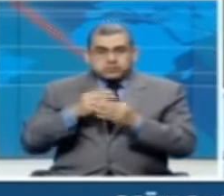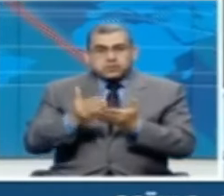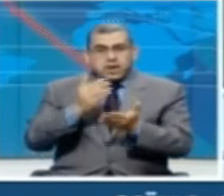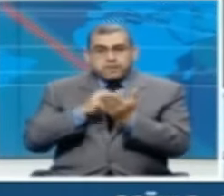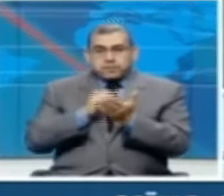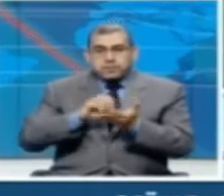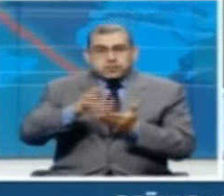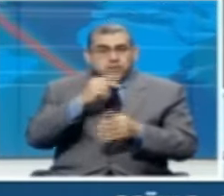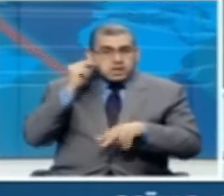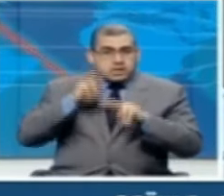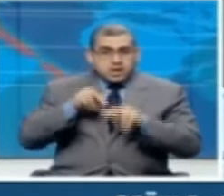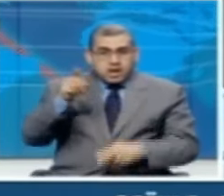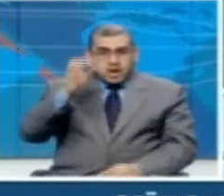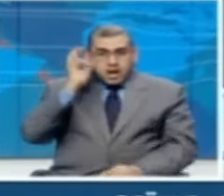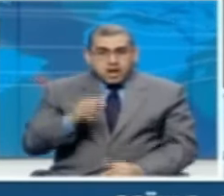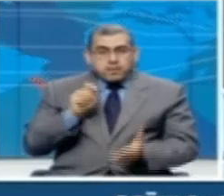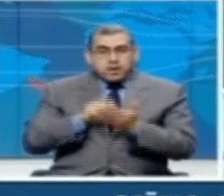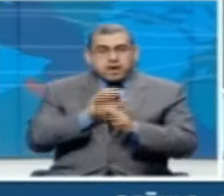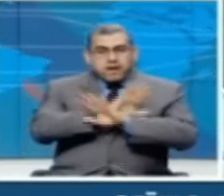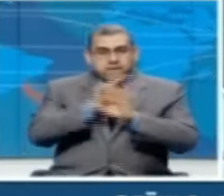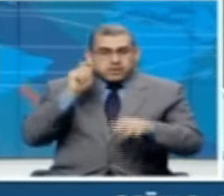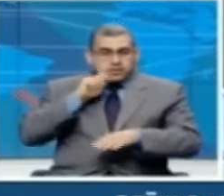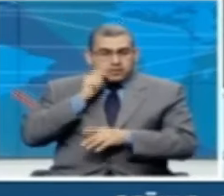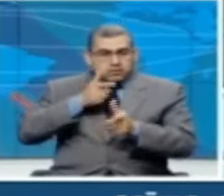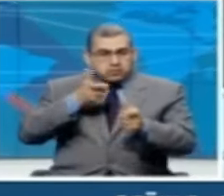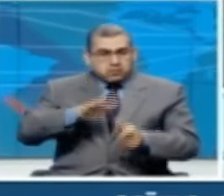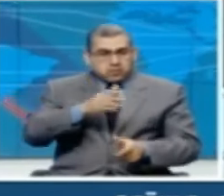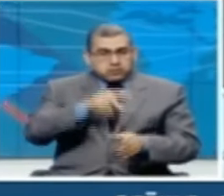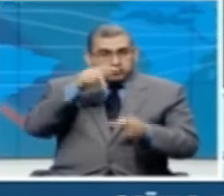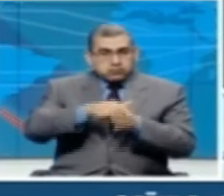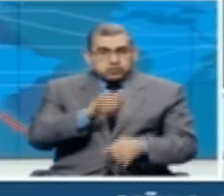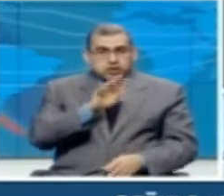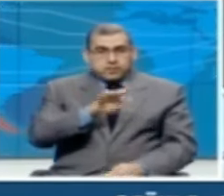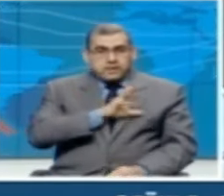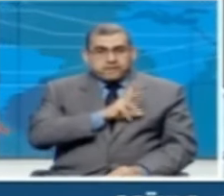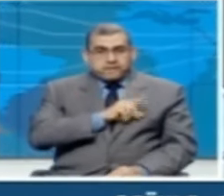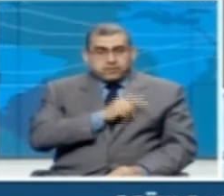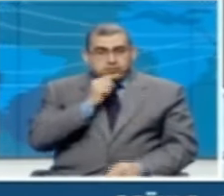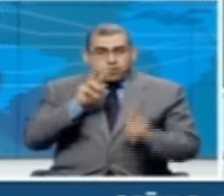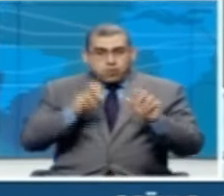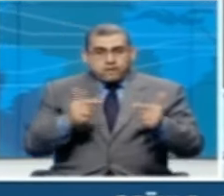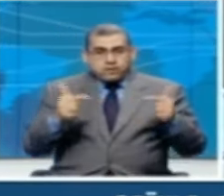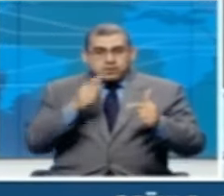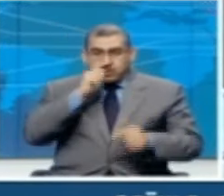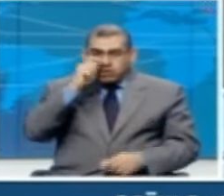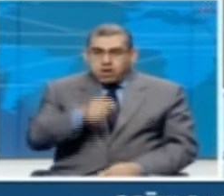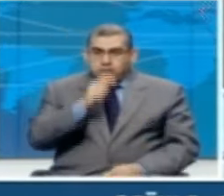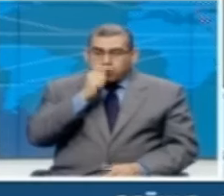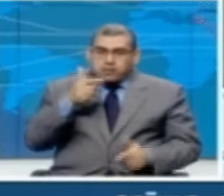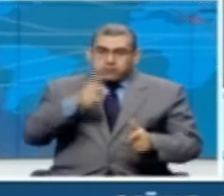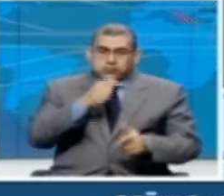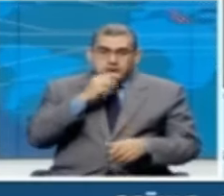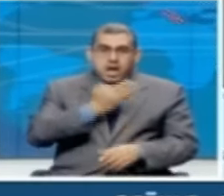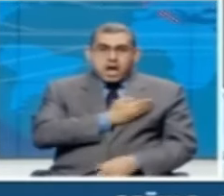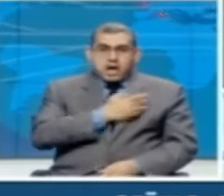وإلزام إسرائيل بالكف عن جرائمها تجاه الشعب الفلسطيني ووقف عدوانها الظالم على قطاع